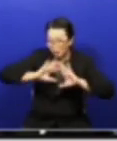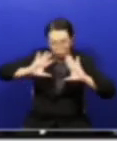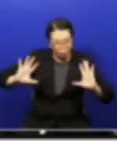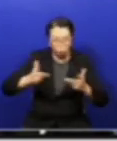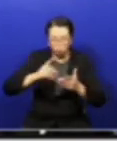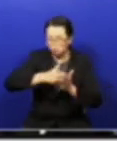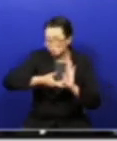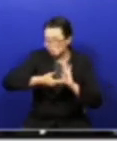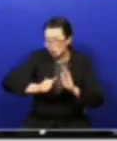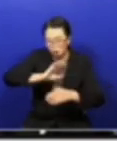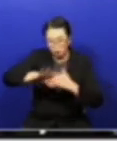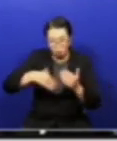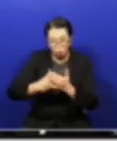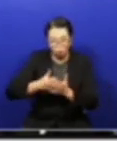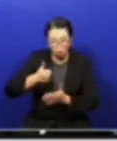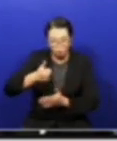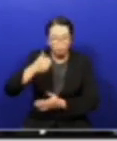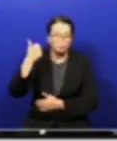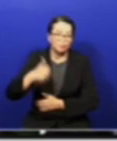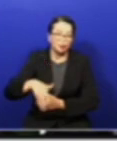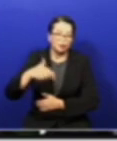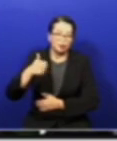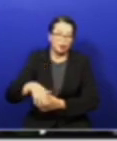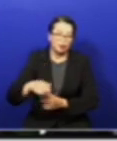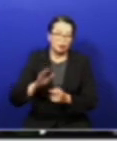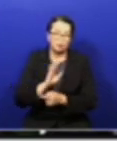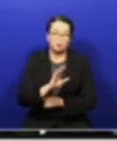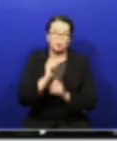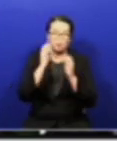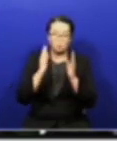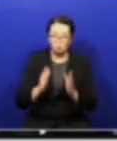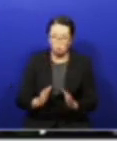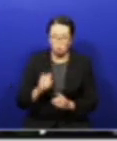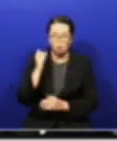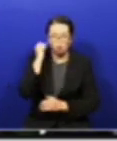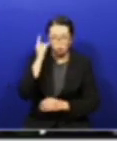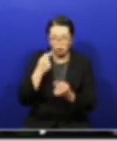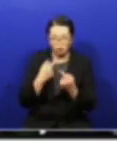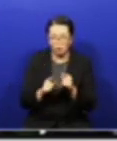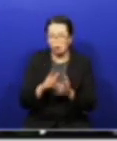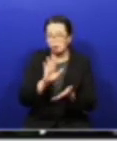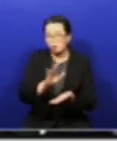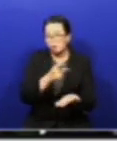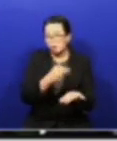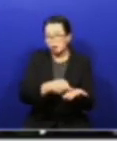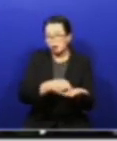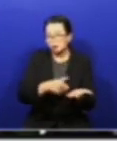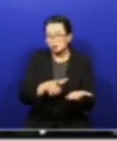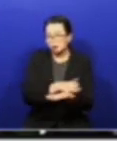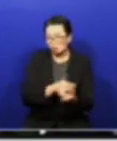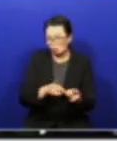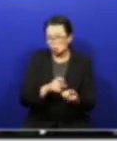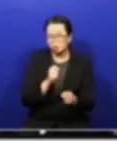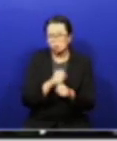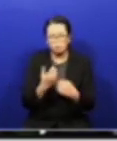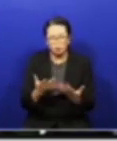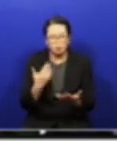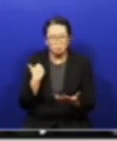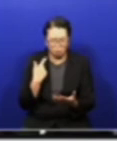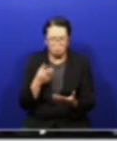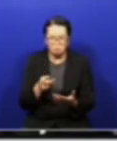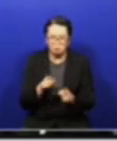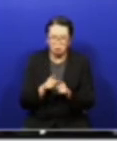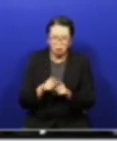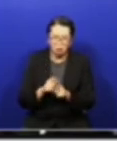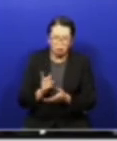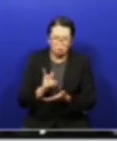จะถามท่านว่ามีนโยบายไหมมีหลักหรือว่ามีเรื่องที่จะต้องให้กู้หรือจะต้อง